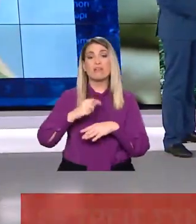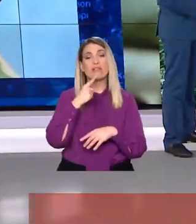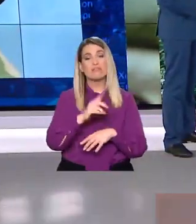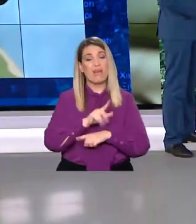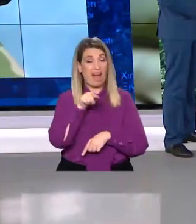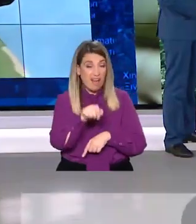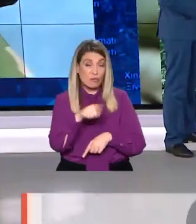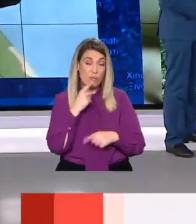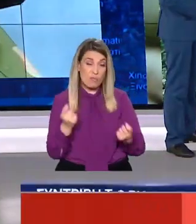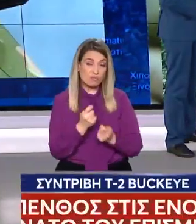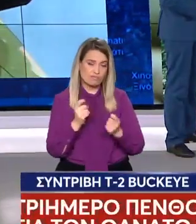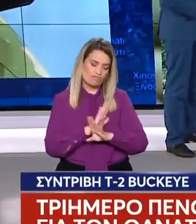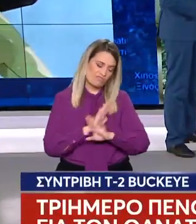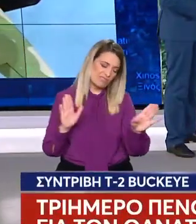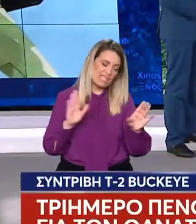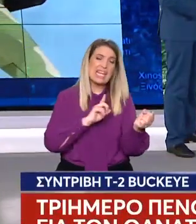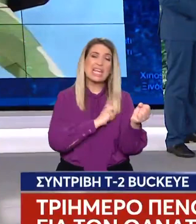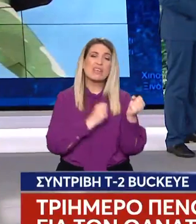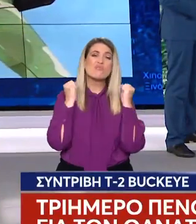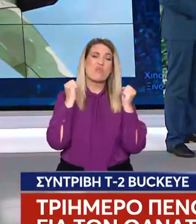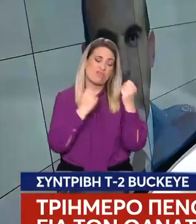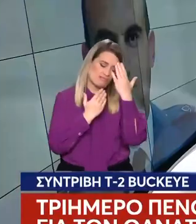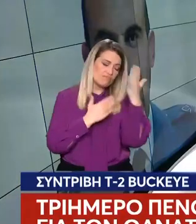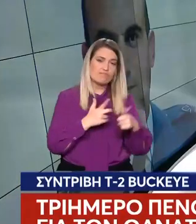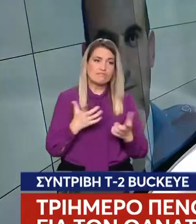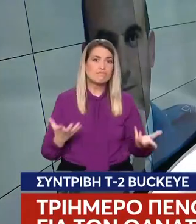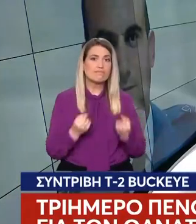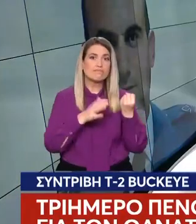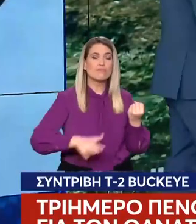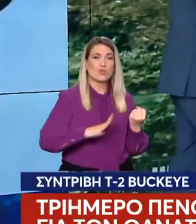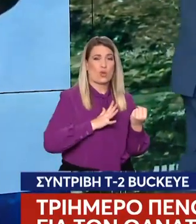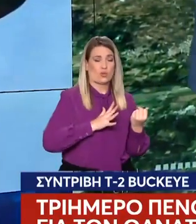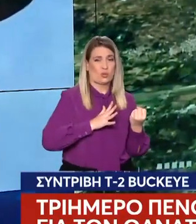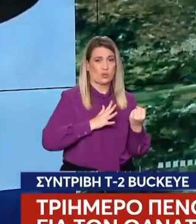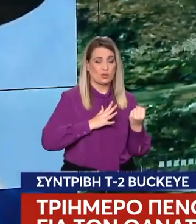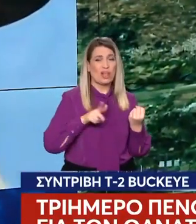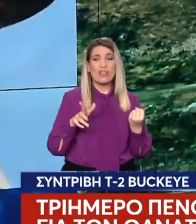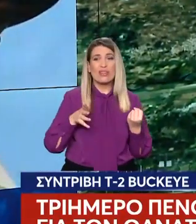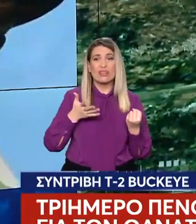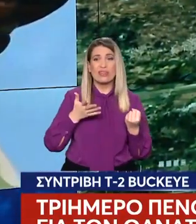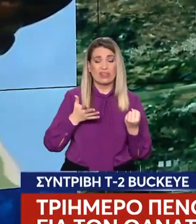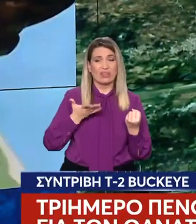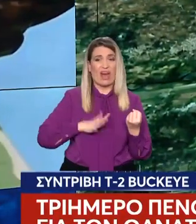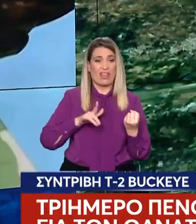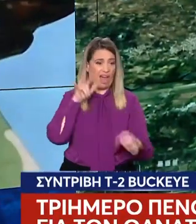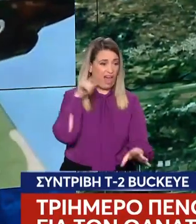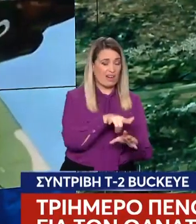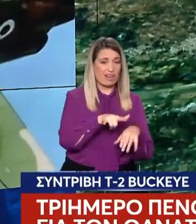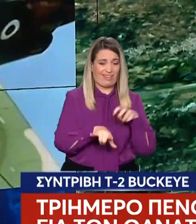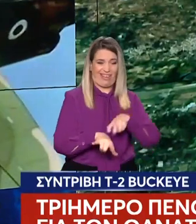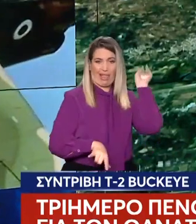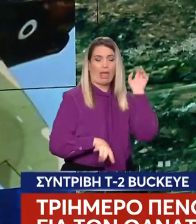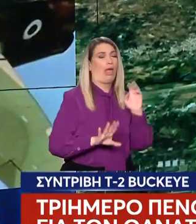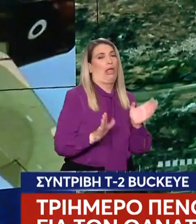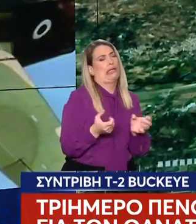είναι αυτό που θα δείτε τώρα. Γίνεται λοιπόν η πτήση και το αεροπλάνο πια παίρνει πορεία. Κάνει τον κύκλο εδώ πέρα για να, ναι, να πιάσει. Για να πιάσει το